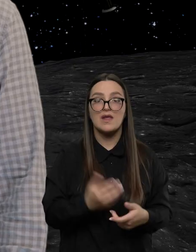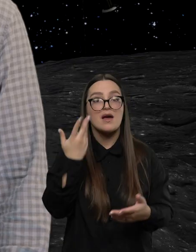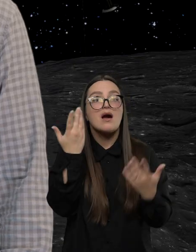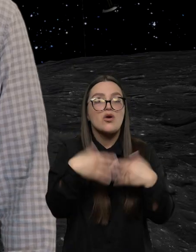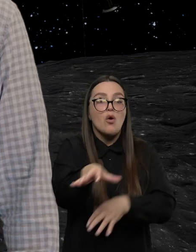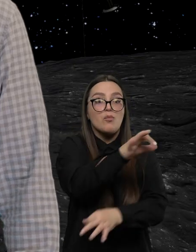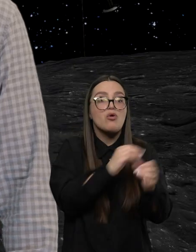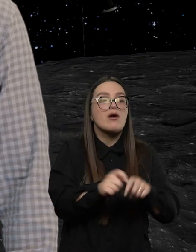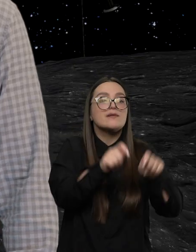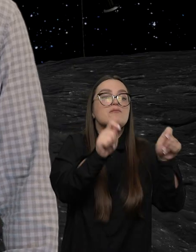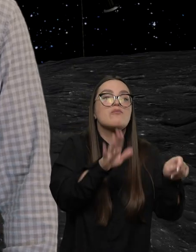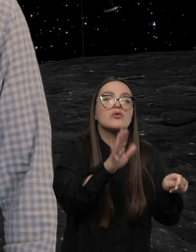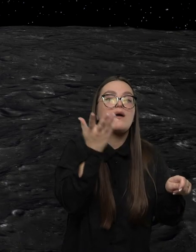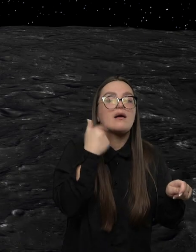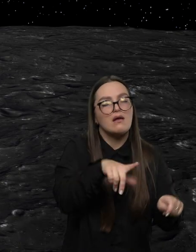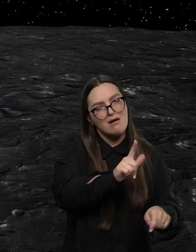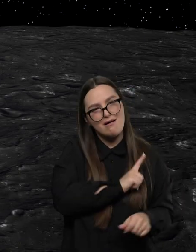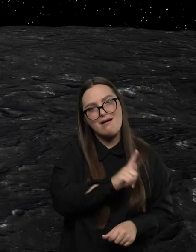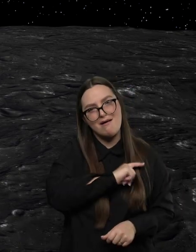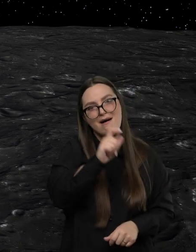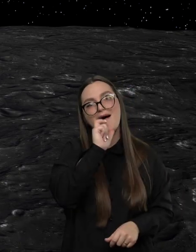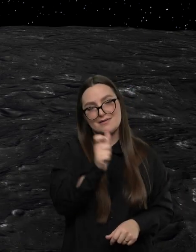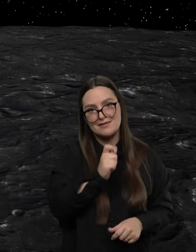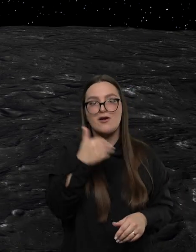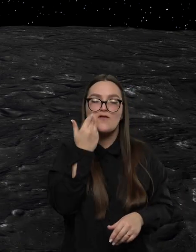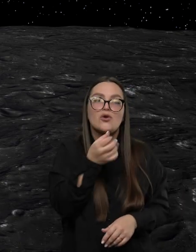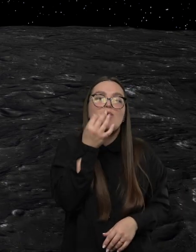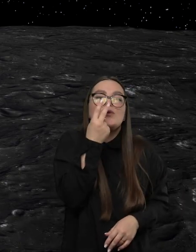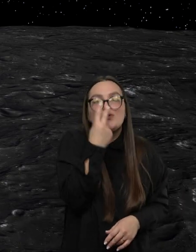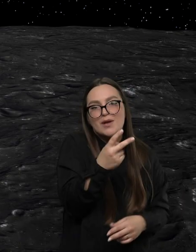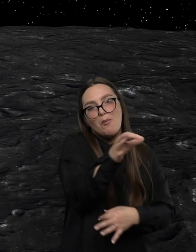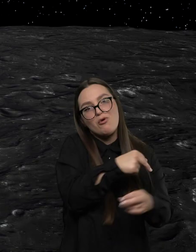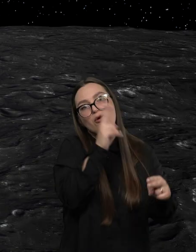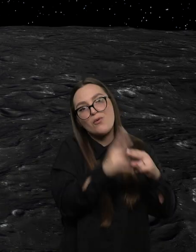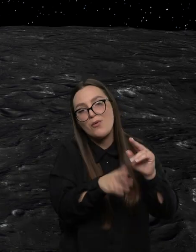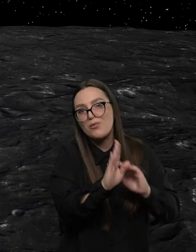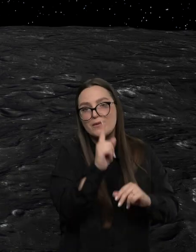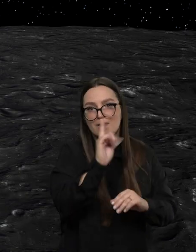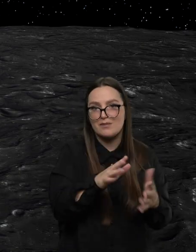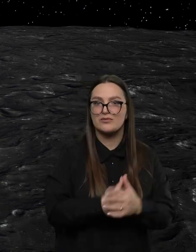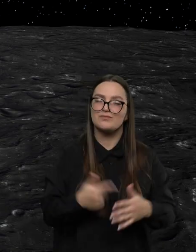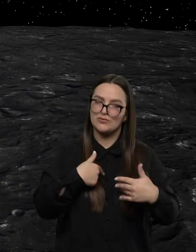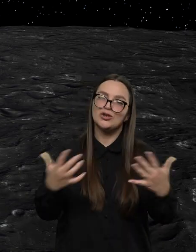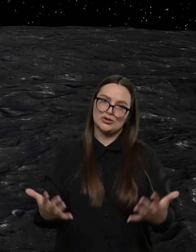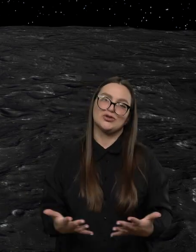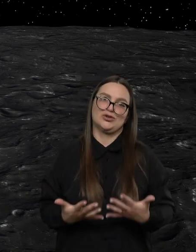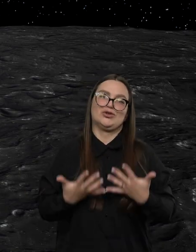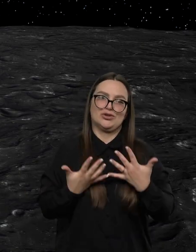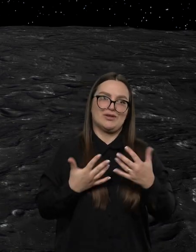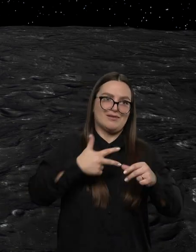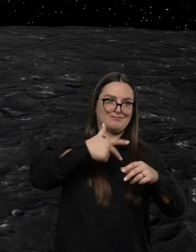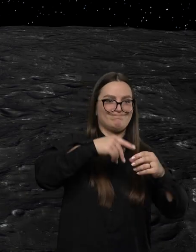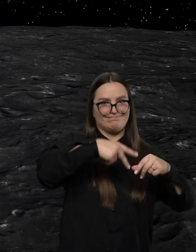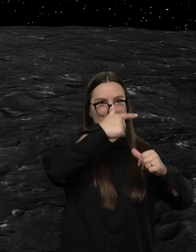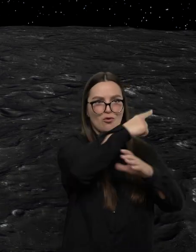pagaliau projektas būtų pradėtas. Ir tada žiūrėsim, kaip toliau. Tikrai būtų smagu matyti, kad toks teleskopas